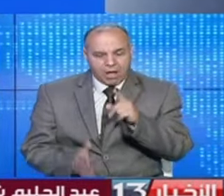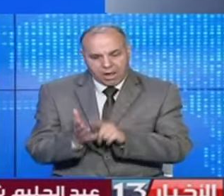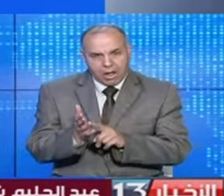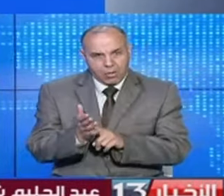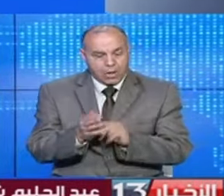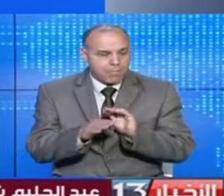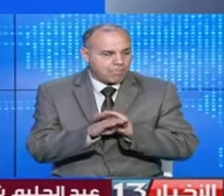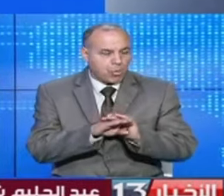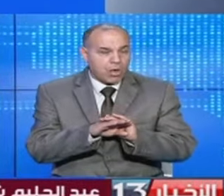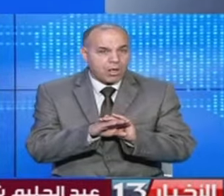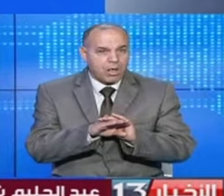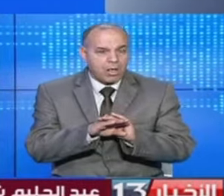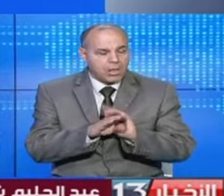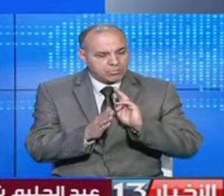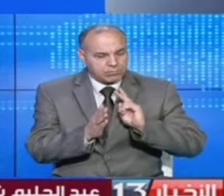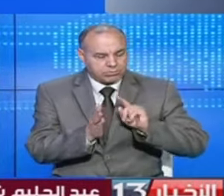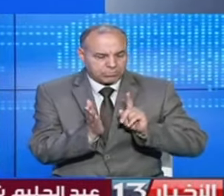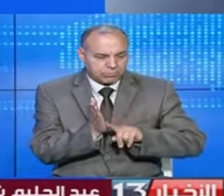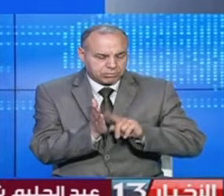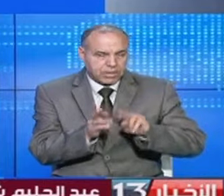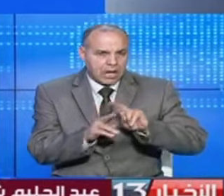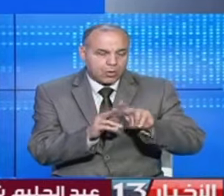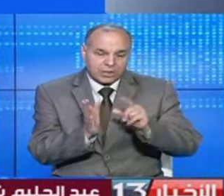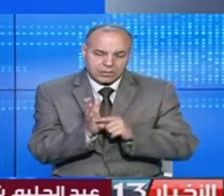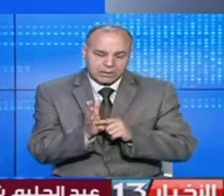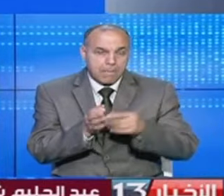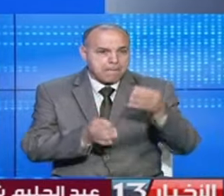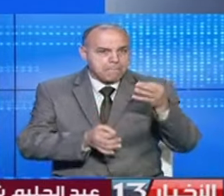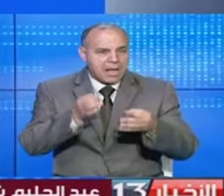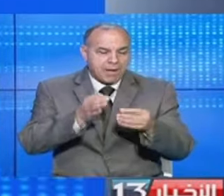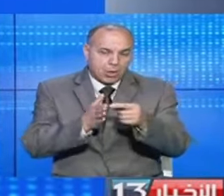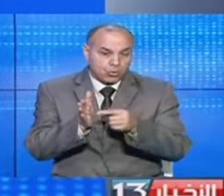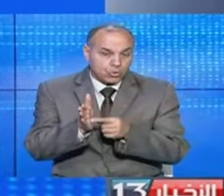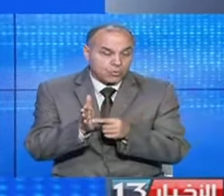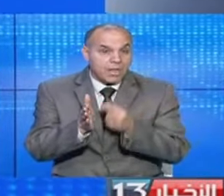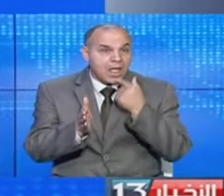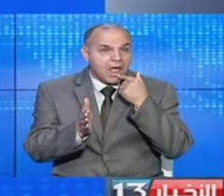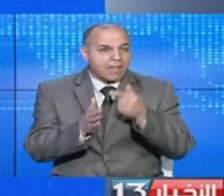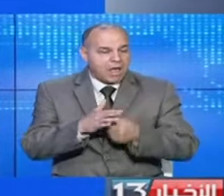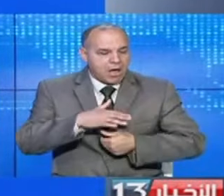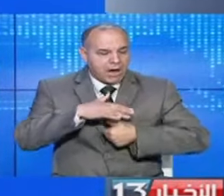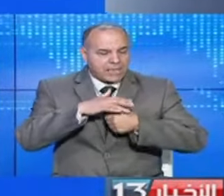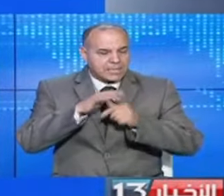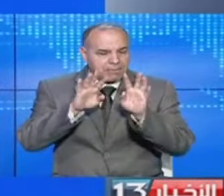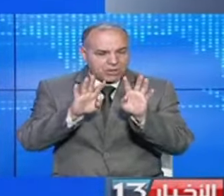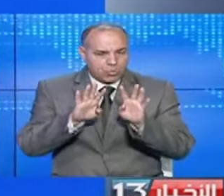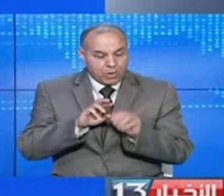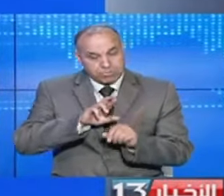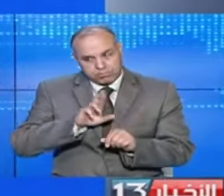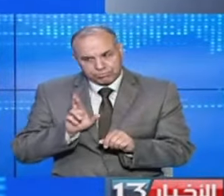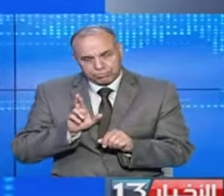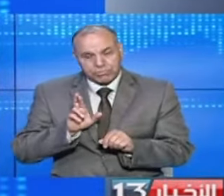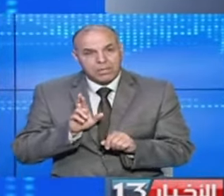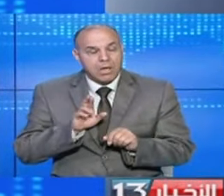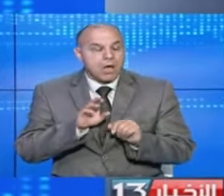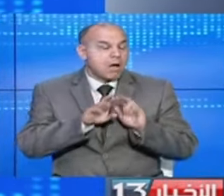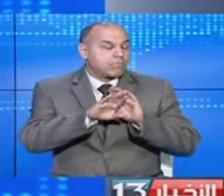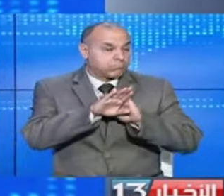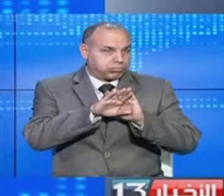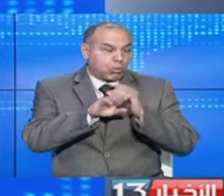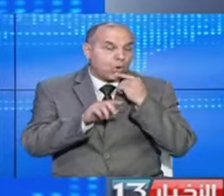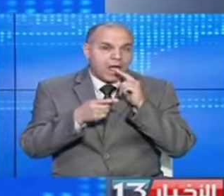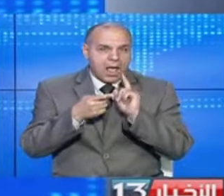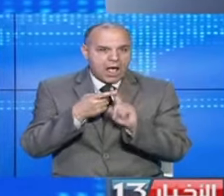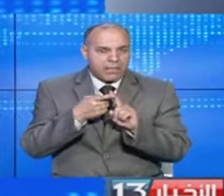القانون المتعلق بتنقيح القانون الأساسي للمحكمة الدستورية إلى رئيس مجلس نواب الشعب، معللا